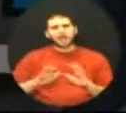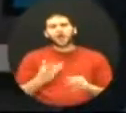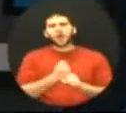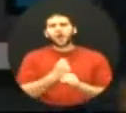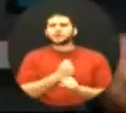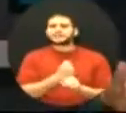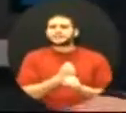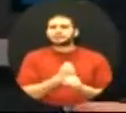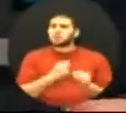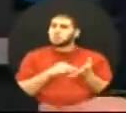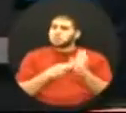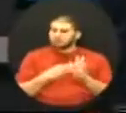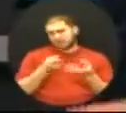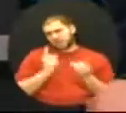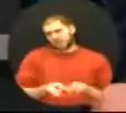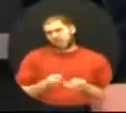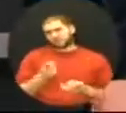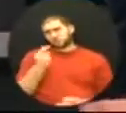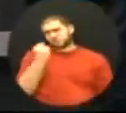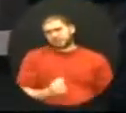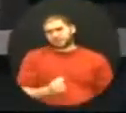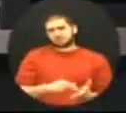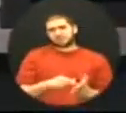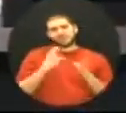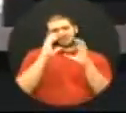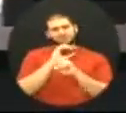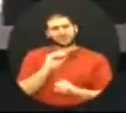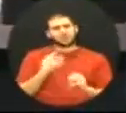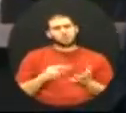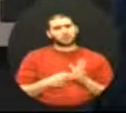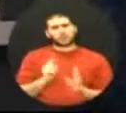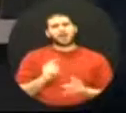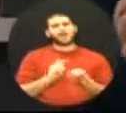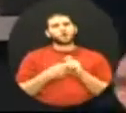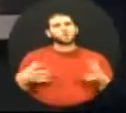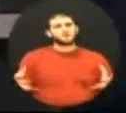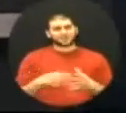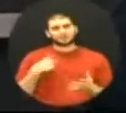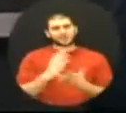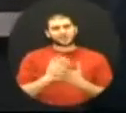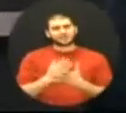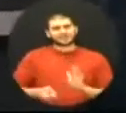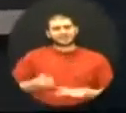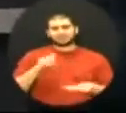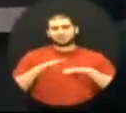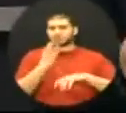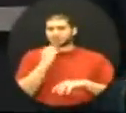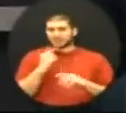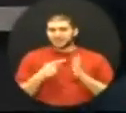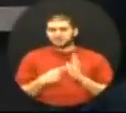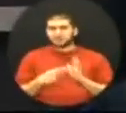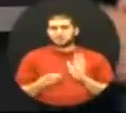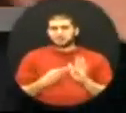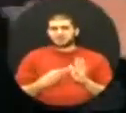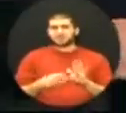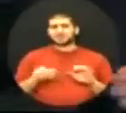את זה... פוליטי זה חייב להיות, הרי הוא נרצח על דרכו הפוליטית, אבל איך עושים את זה? לא מפלגתי. אנחנו הבאנו שרים בממשלת ישראל, אנחנו הבאנו לשם פעמיים את